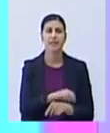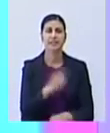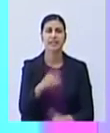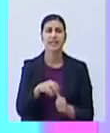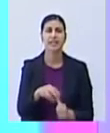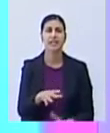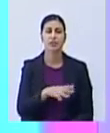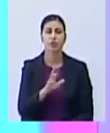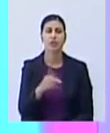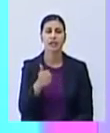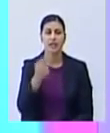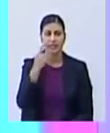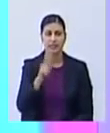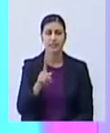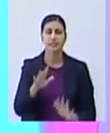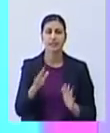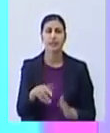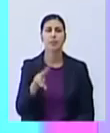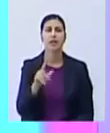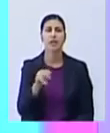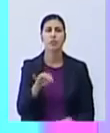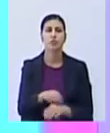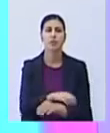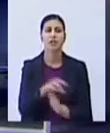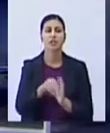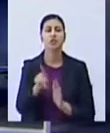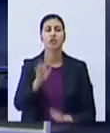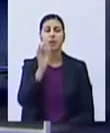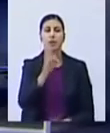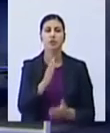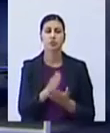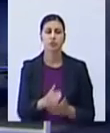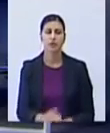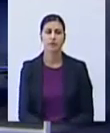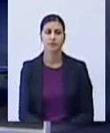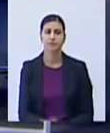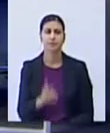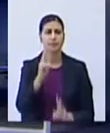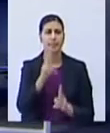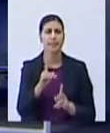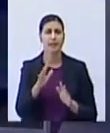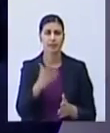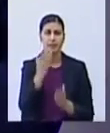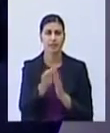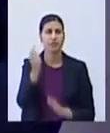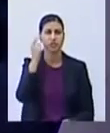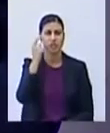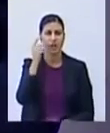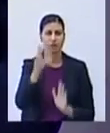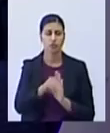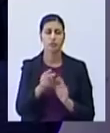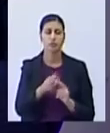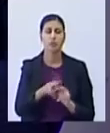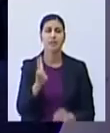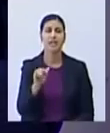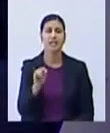ლიდერი იყო და ალბათ კარგად იცის, რა ხდება ლეიბორისტულ პარტიაში. თქვენ რა პასუხი აქვს? როგორ ჩანს, კარგად არ იცის, რა ხდება მის თავში. იმიტომ რომ